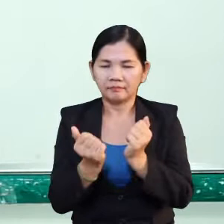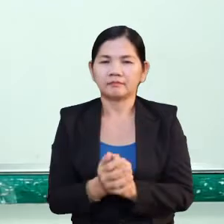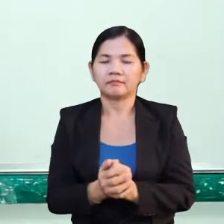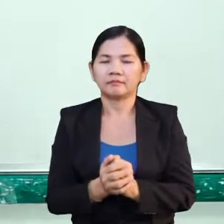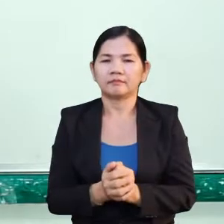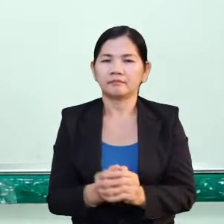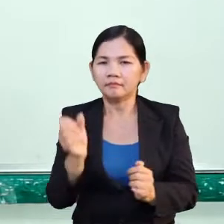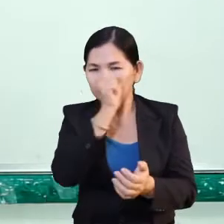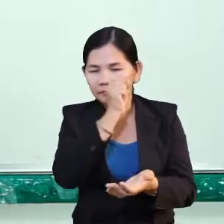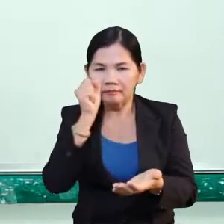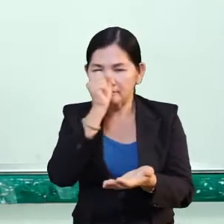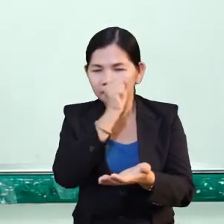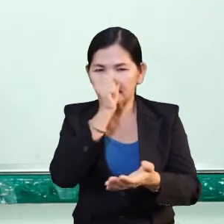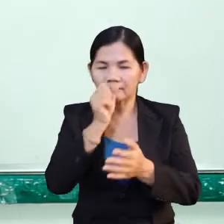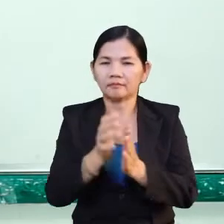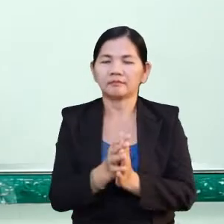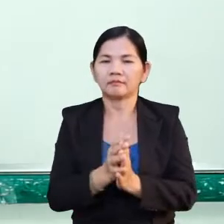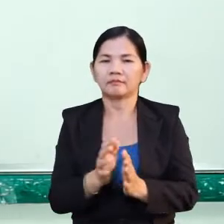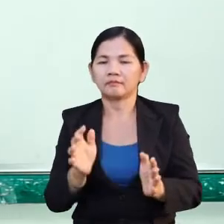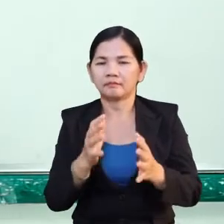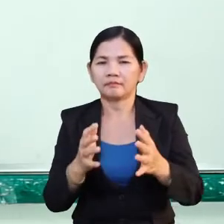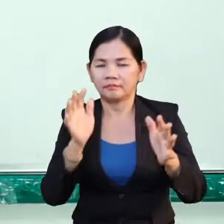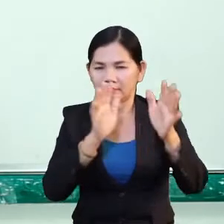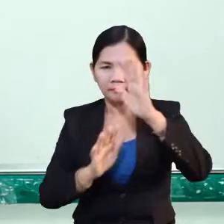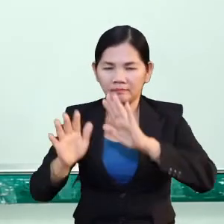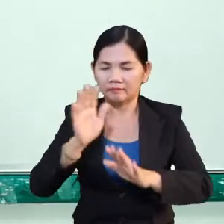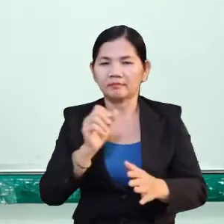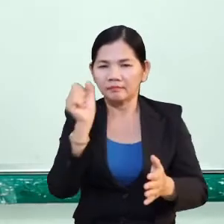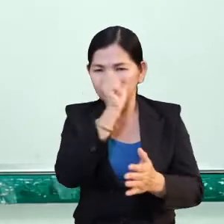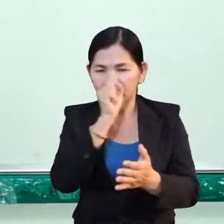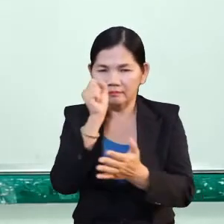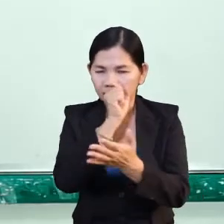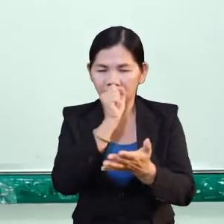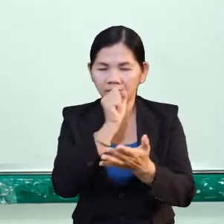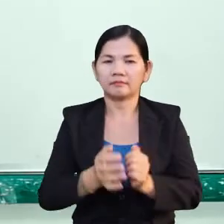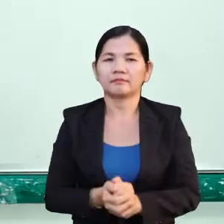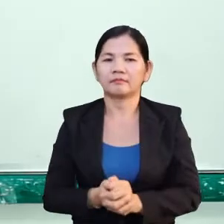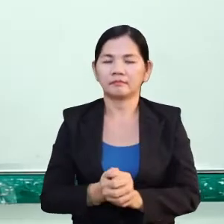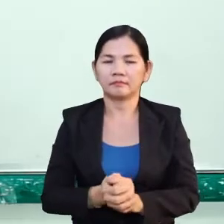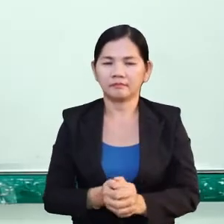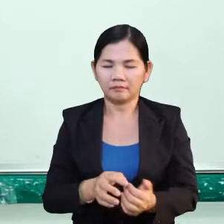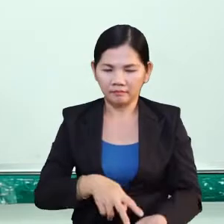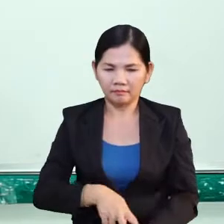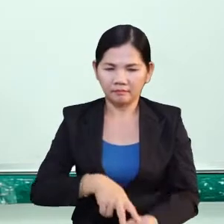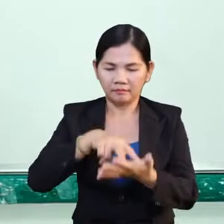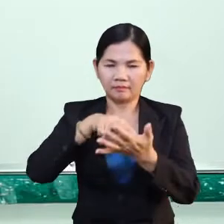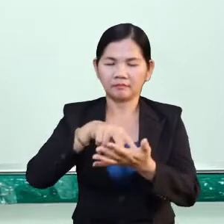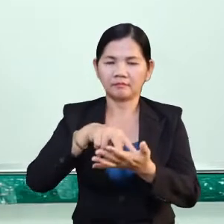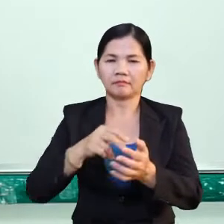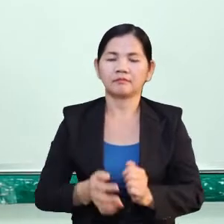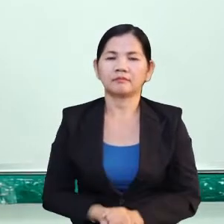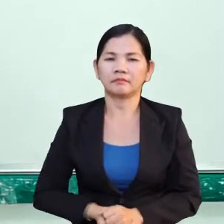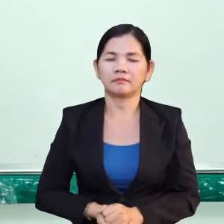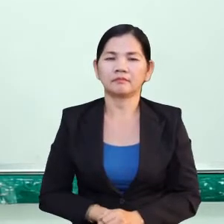ងតែមានច្រៀងចម្រៀងហើយនឹងធ្វើកាយវិការទៅតាមបទចម្រៀងចាឥឡូវកូនក្រោកឈរទាំងអស់គ្នា